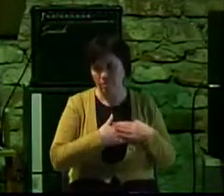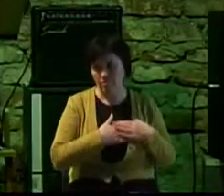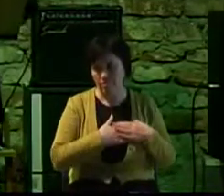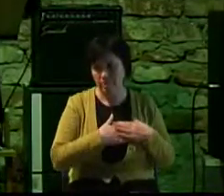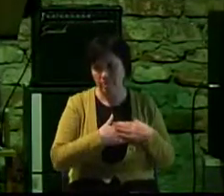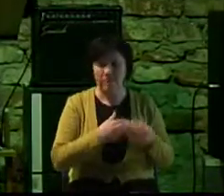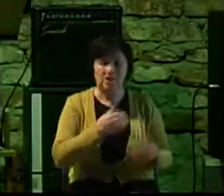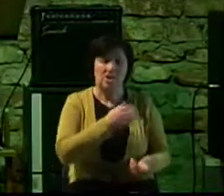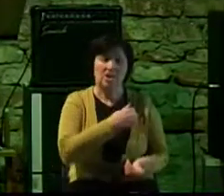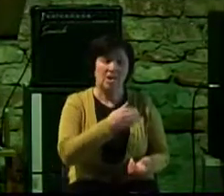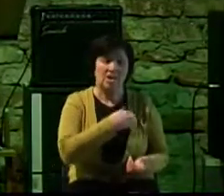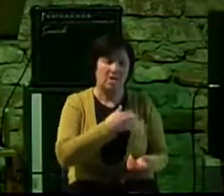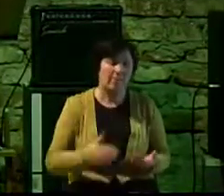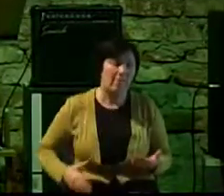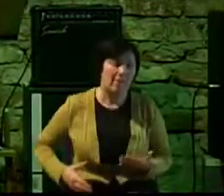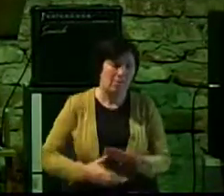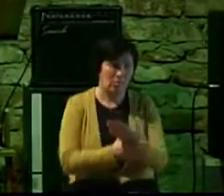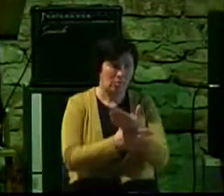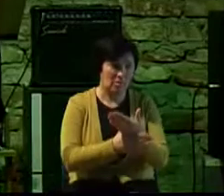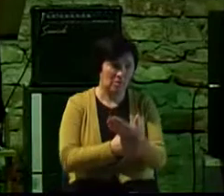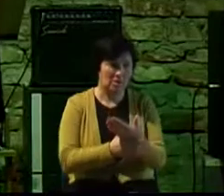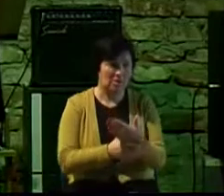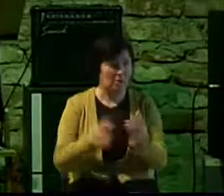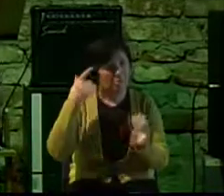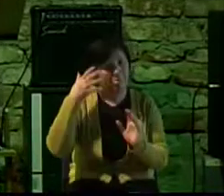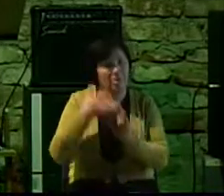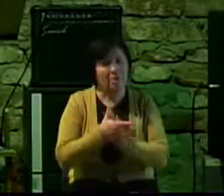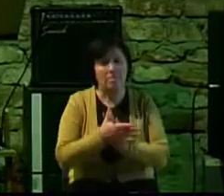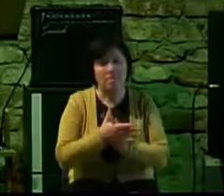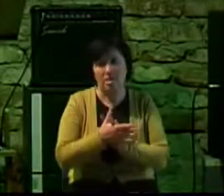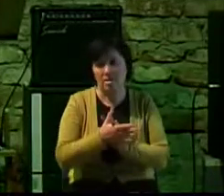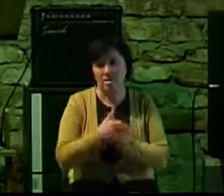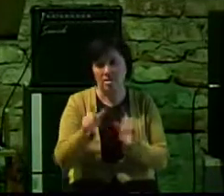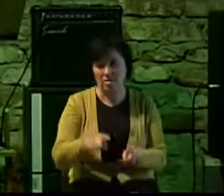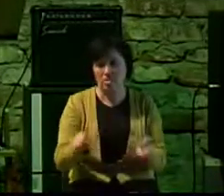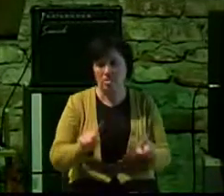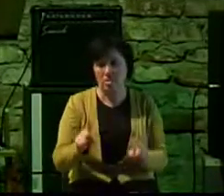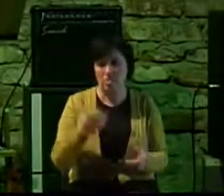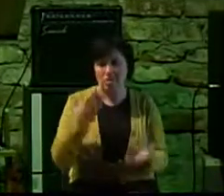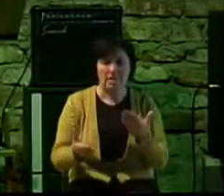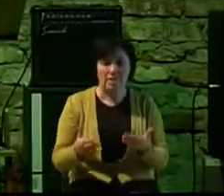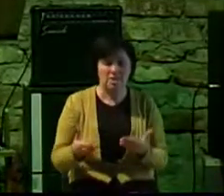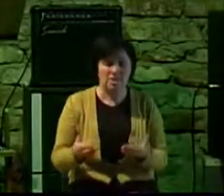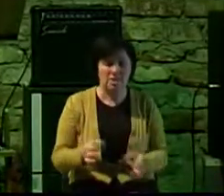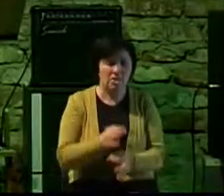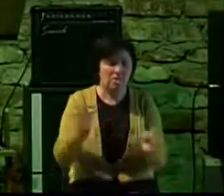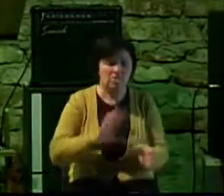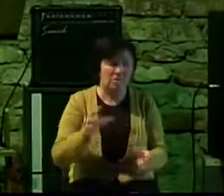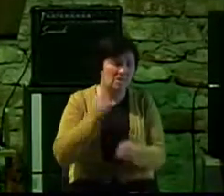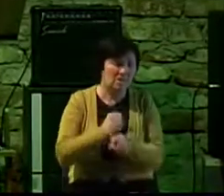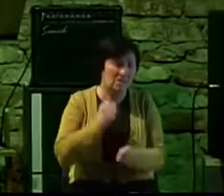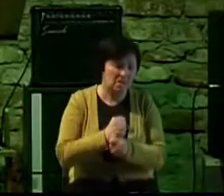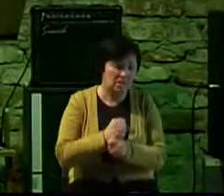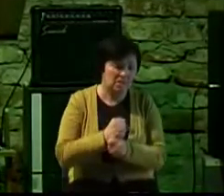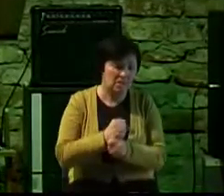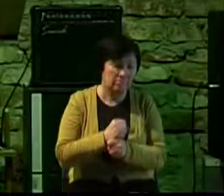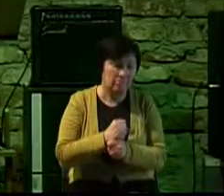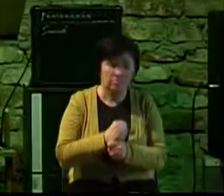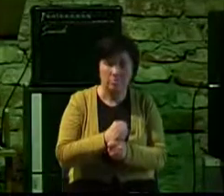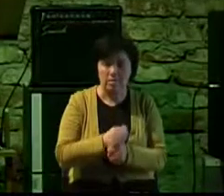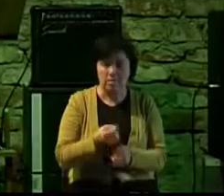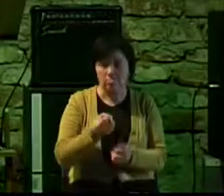любовь, это желание помочь, это осознание и понимание того, что если ничего не